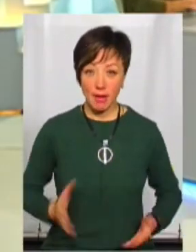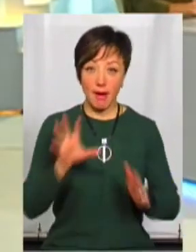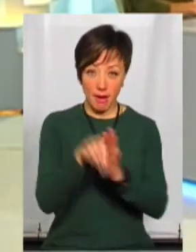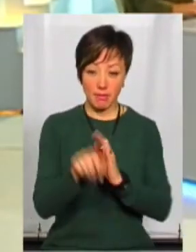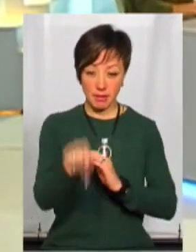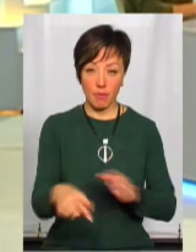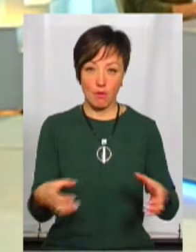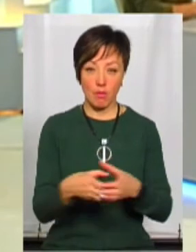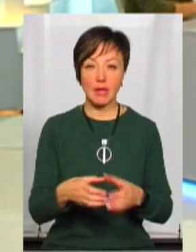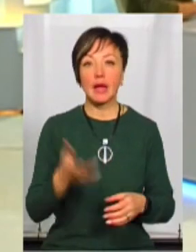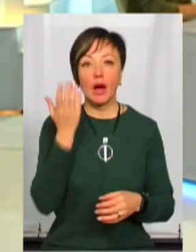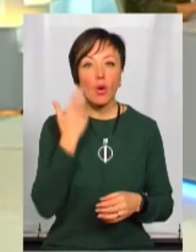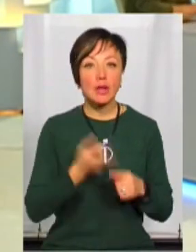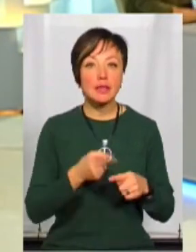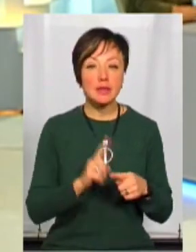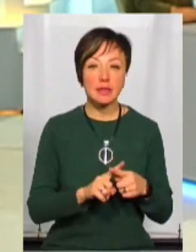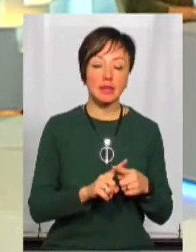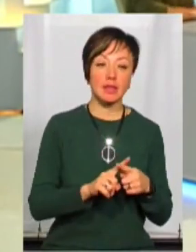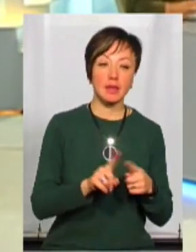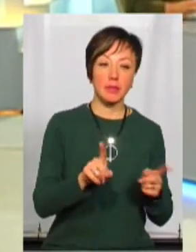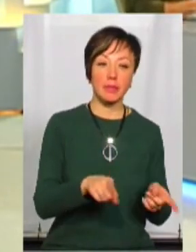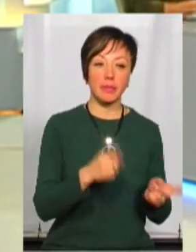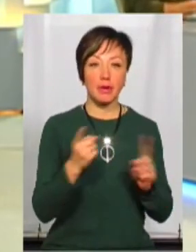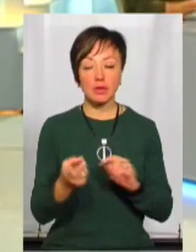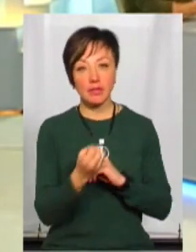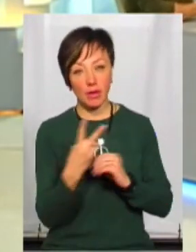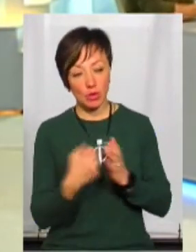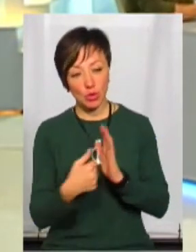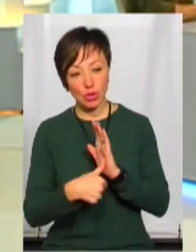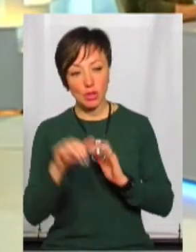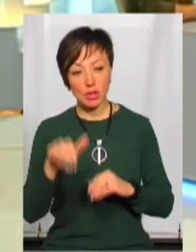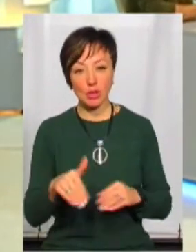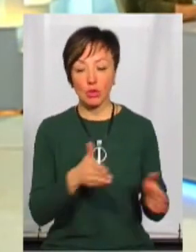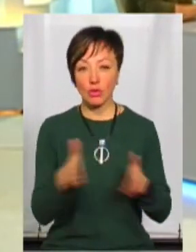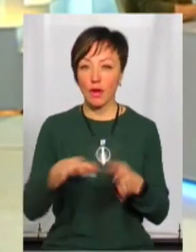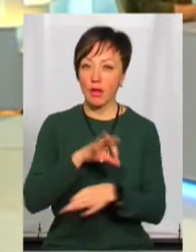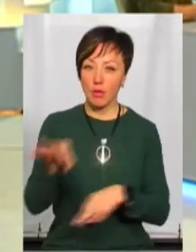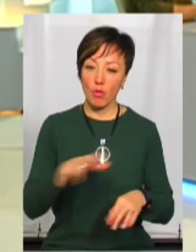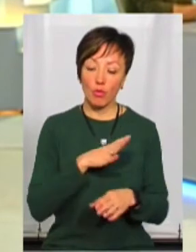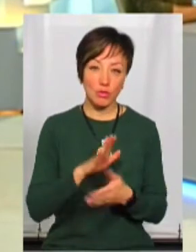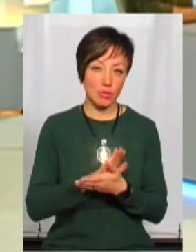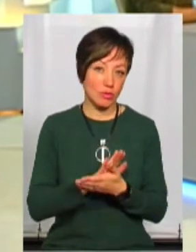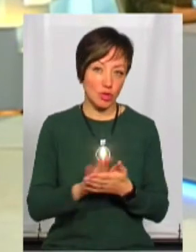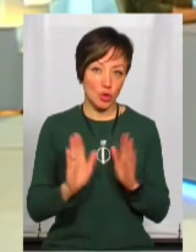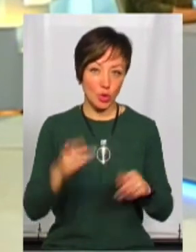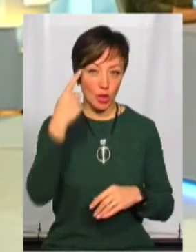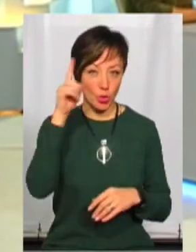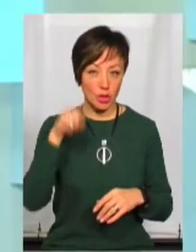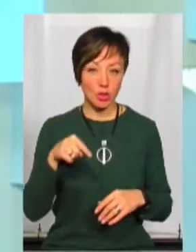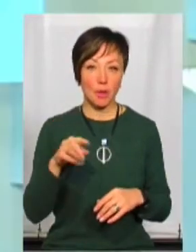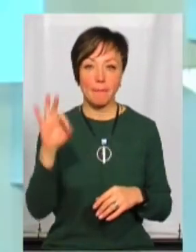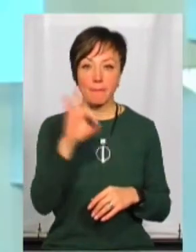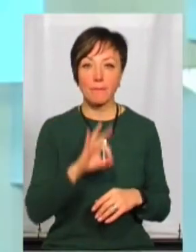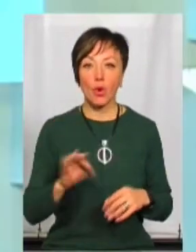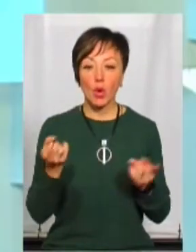от ці переходи з 12 до 6 тисяч, ми готували проєкт, він був чисто теоретичний, тобто